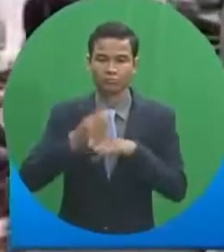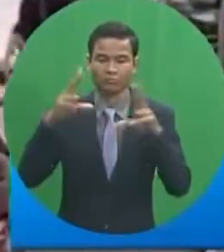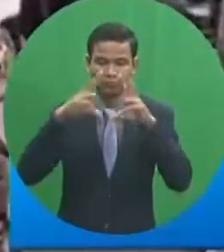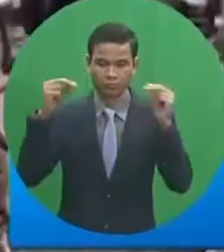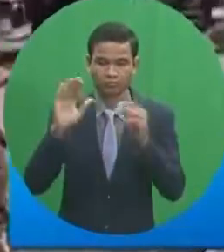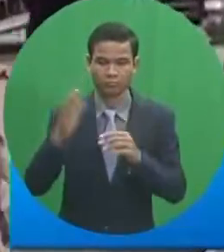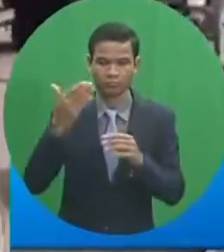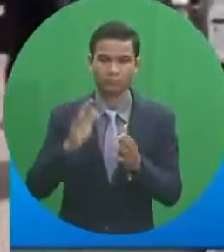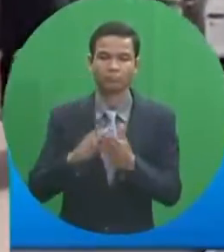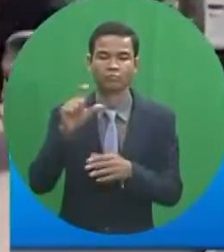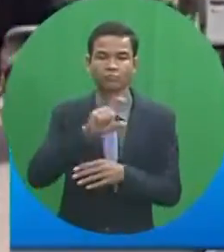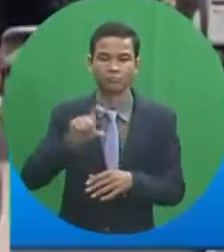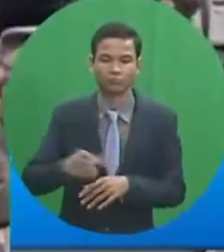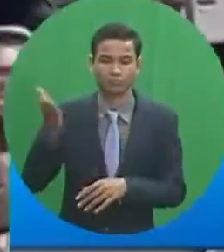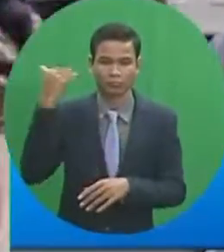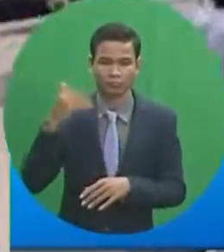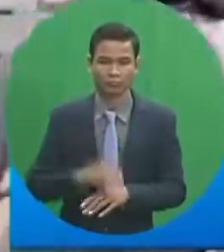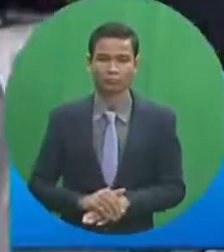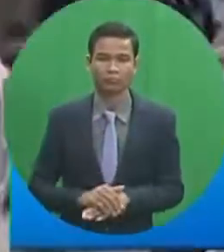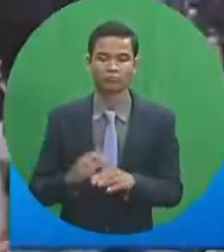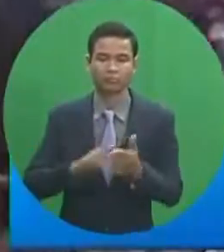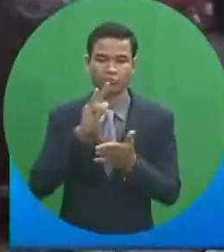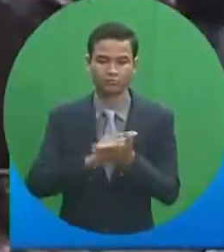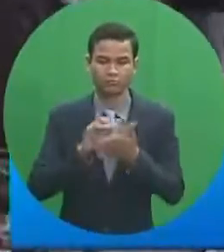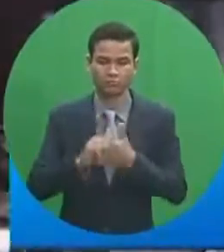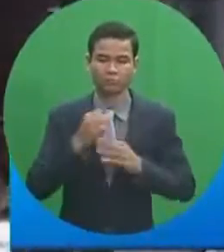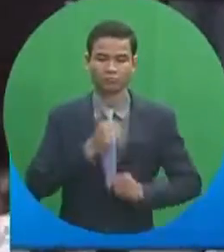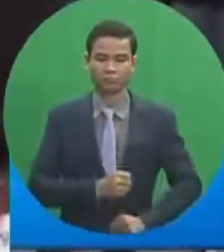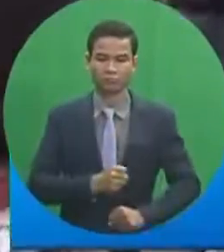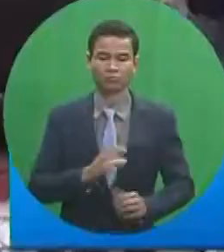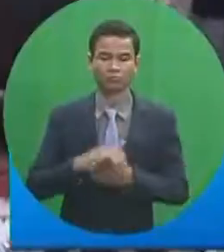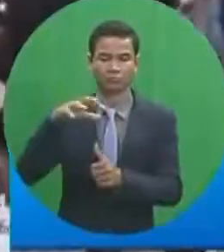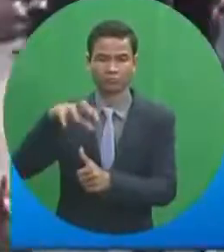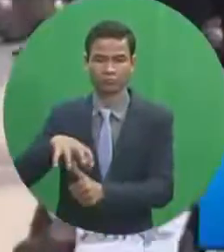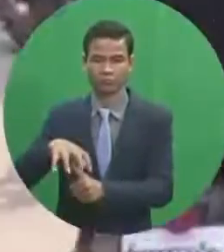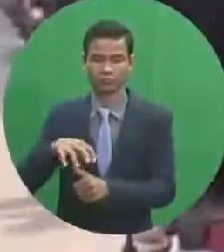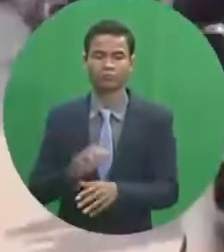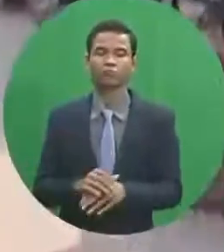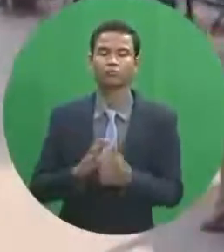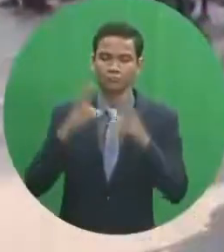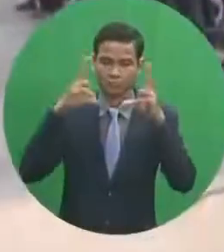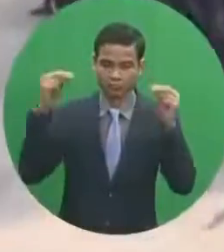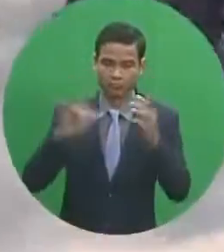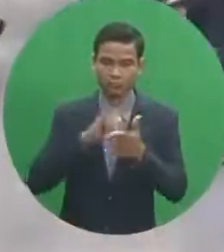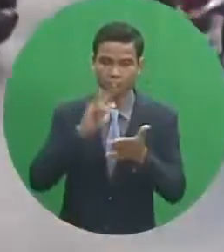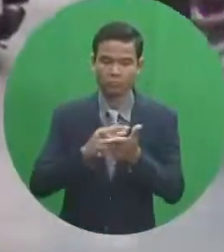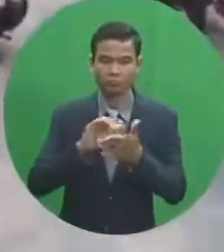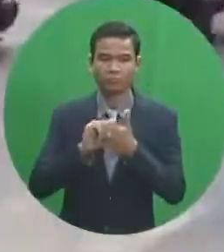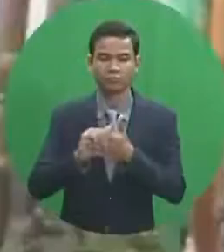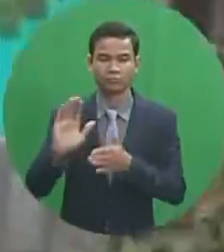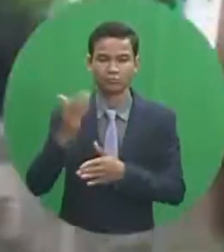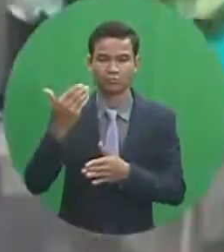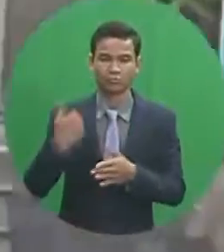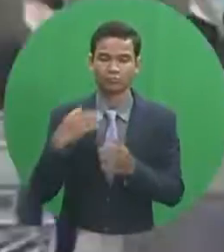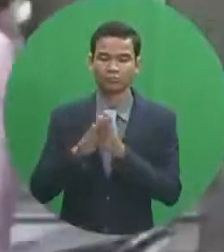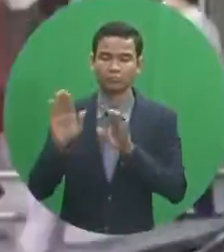នួនកាលពី3សប្តាហ៍មុនរដ្ឋាភិបាលយោធាបានឃុំខ្លួនលោកស្រីអង់សាន់ស៊ូជីនិងមន្ត្រីរដ្ឋាភិបាលមួយចំនួនហើយ